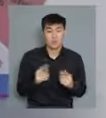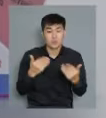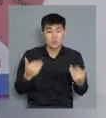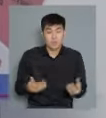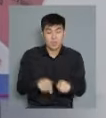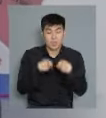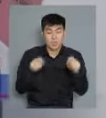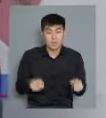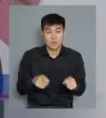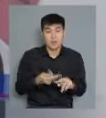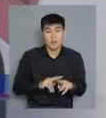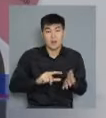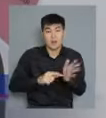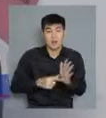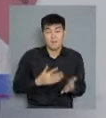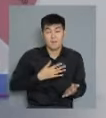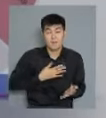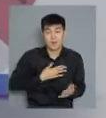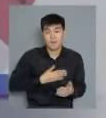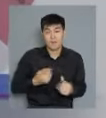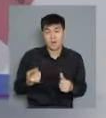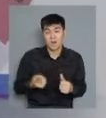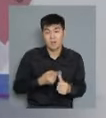сегодня открылась аудитория имени моего папы.